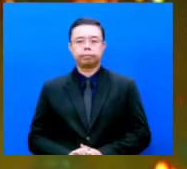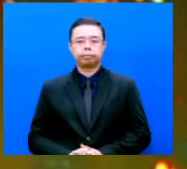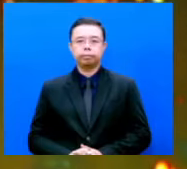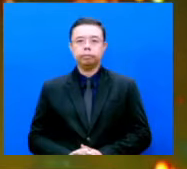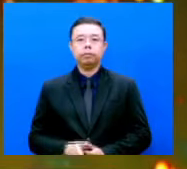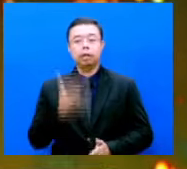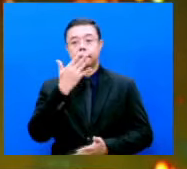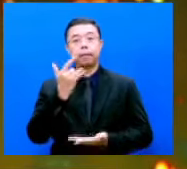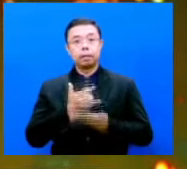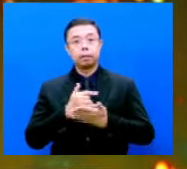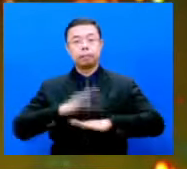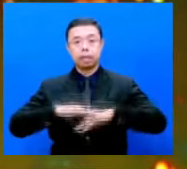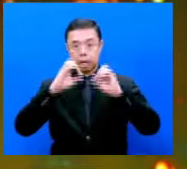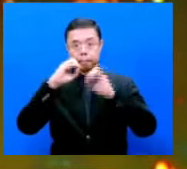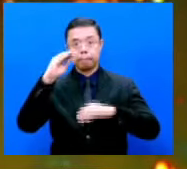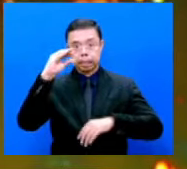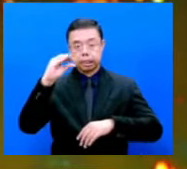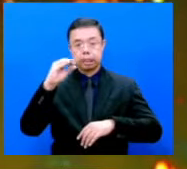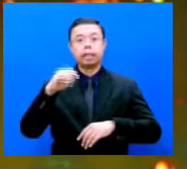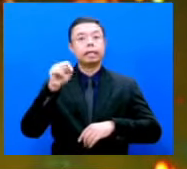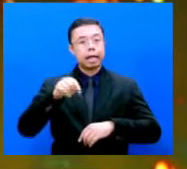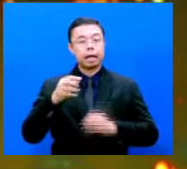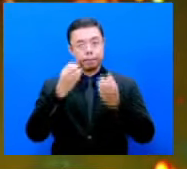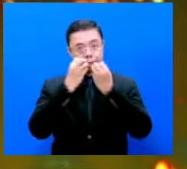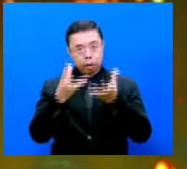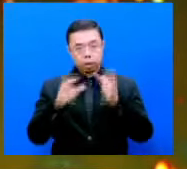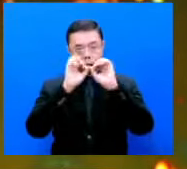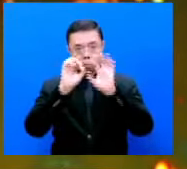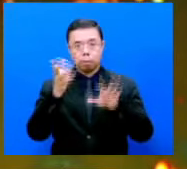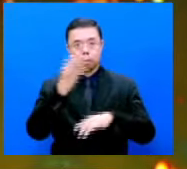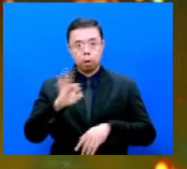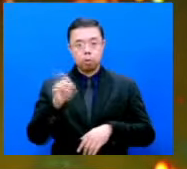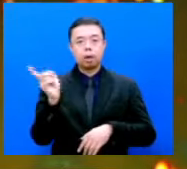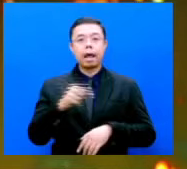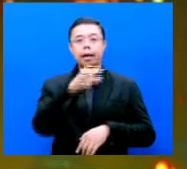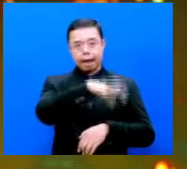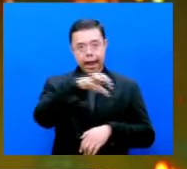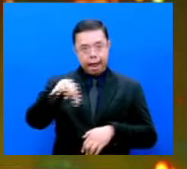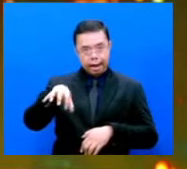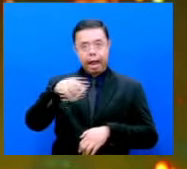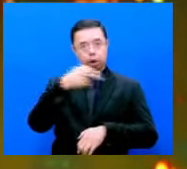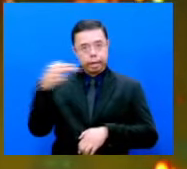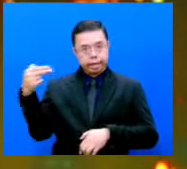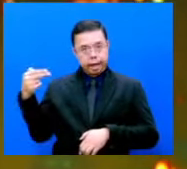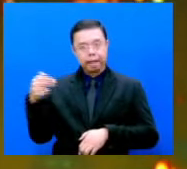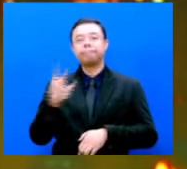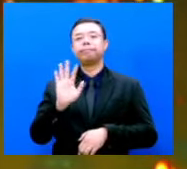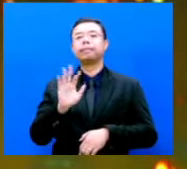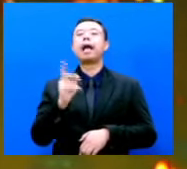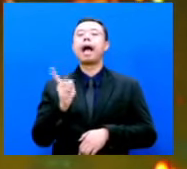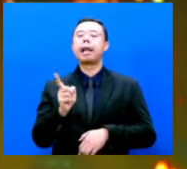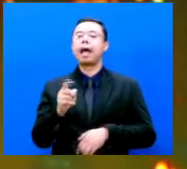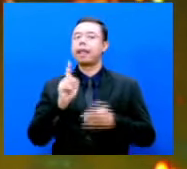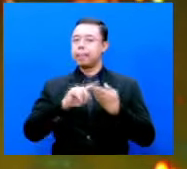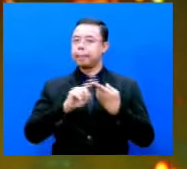Pemirsa, terima kasih Anda kembali di Kabar Pagi. Pada segmen ini kami akan menghadirkan kabar-kabar terkini dari sejumlah daerah di tanah air. Kita akan bergabung dengan